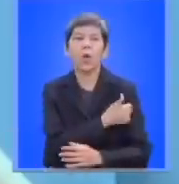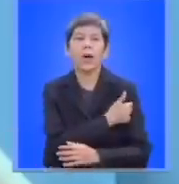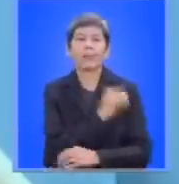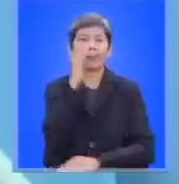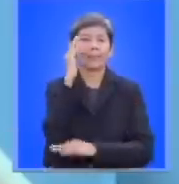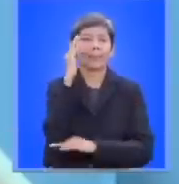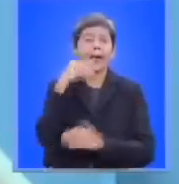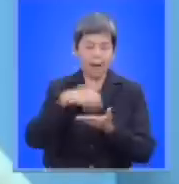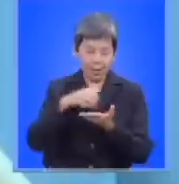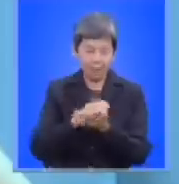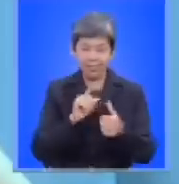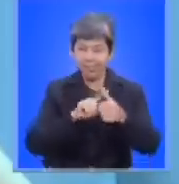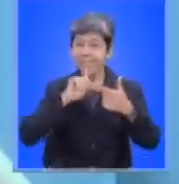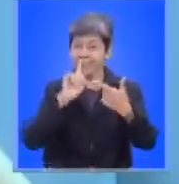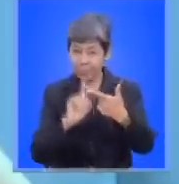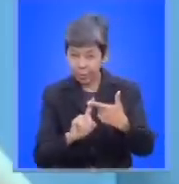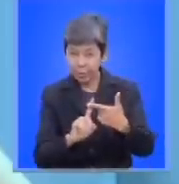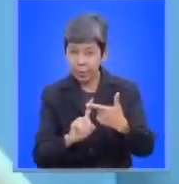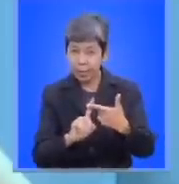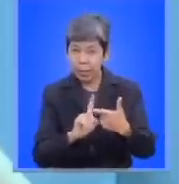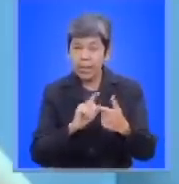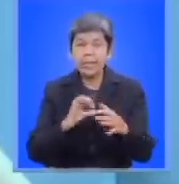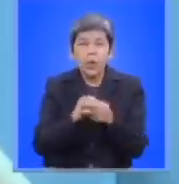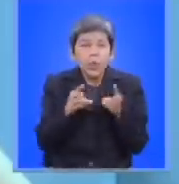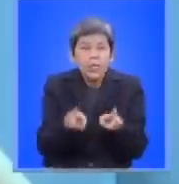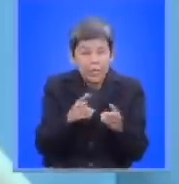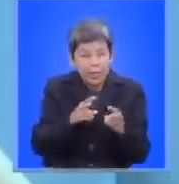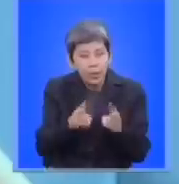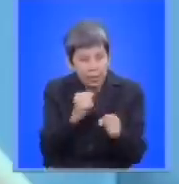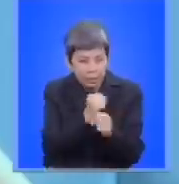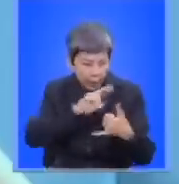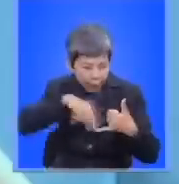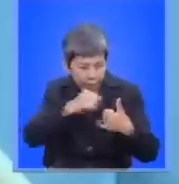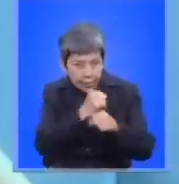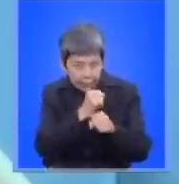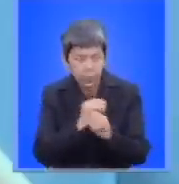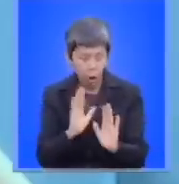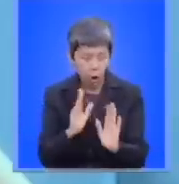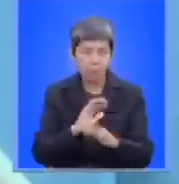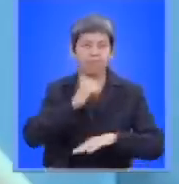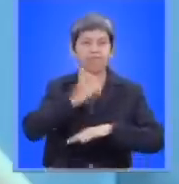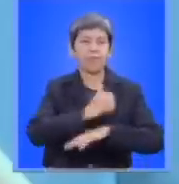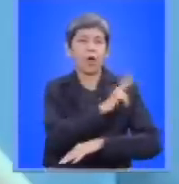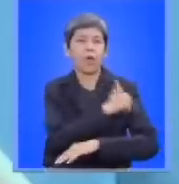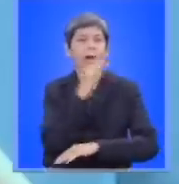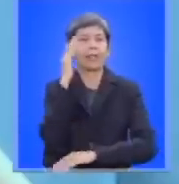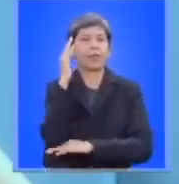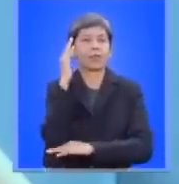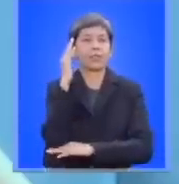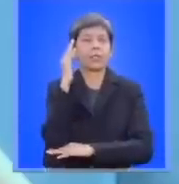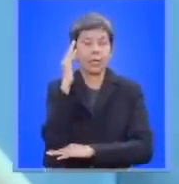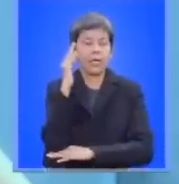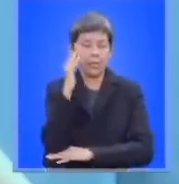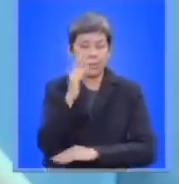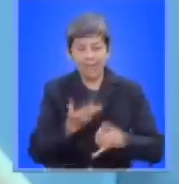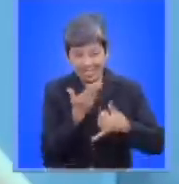ท่านี้ส่วนด้านเทคนิคทางด้านการแพทย์เนี่ยก็เดี๋ยวท่านผู้อำนวยการโรงพยาบาลราชวิถีท่านอธิบดีกรม